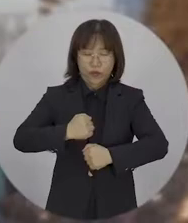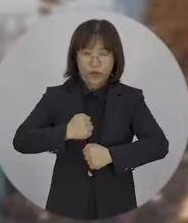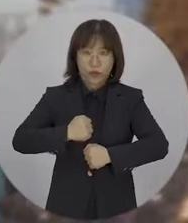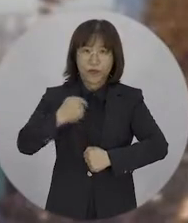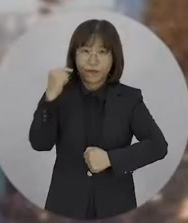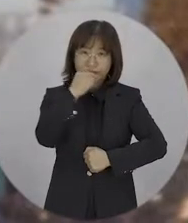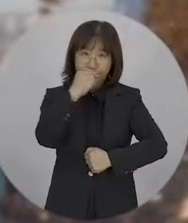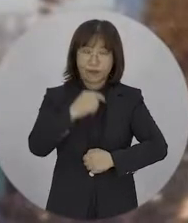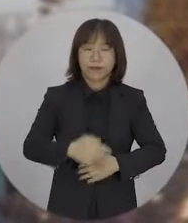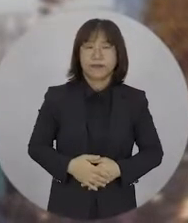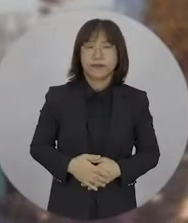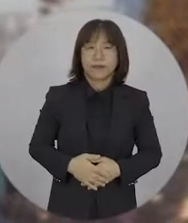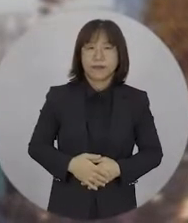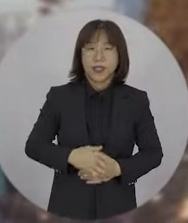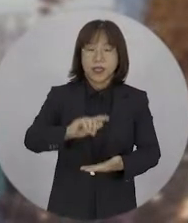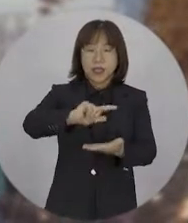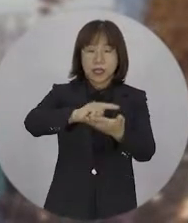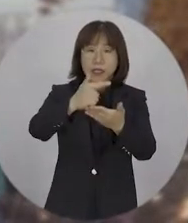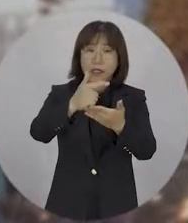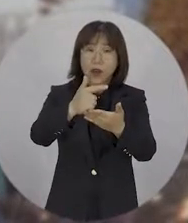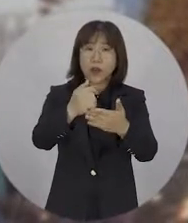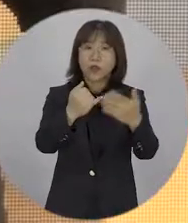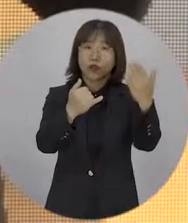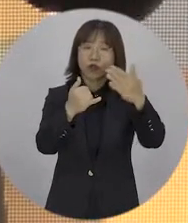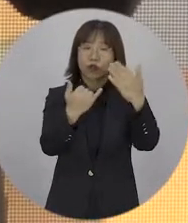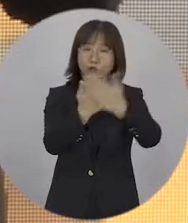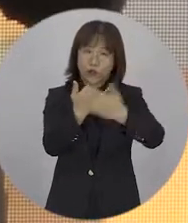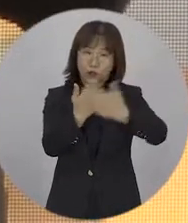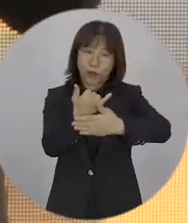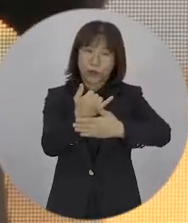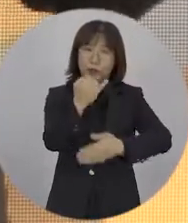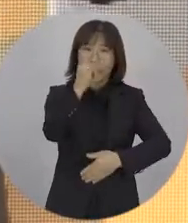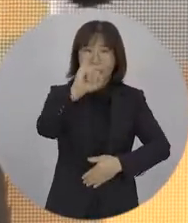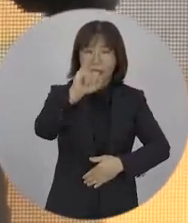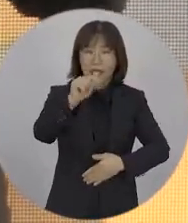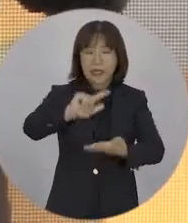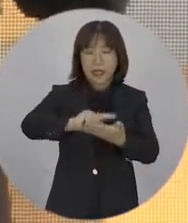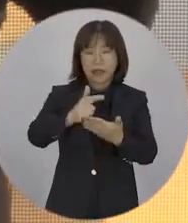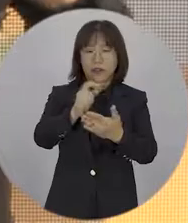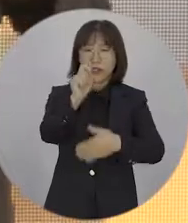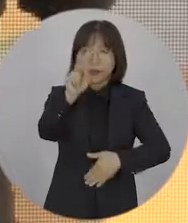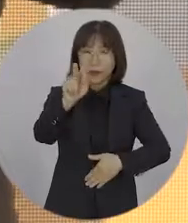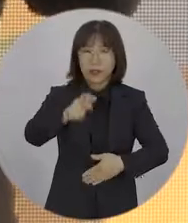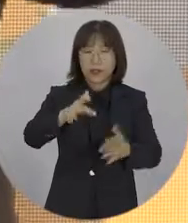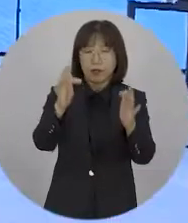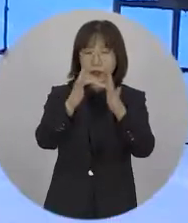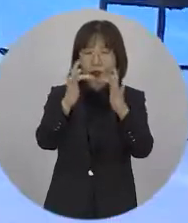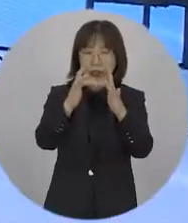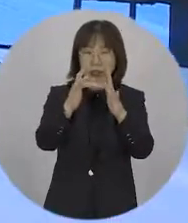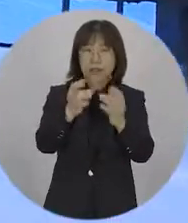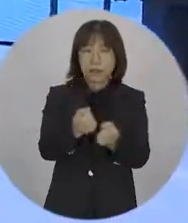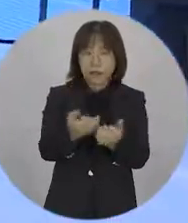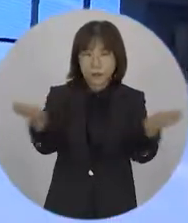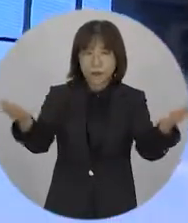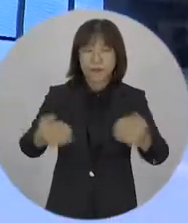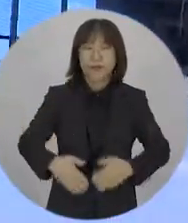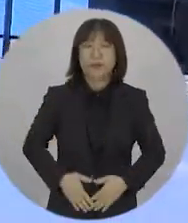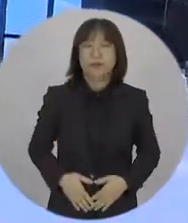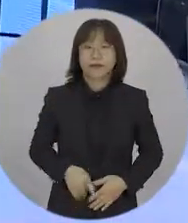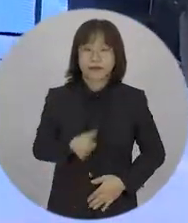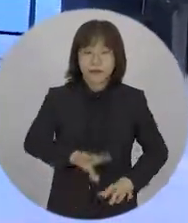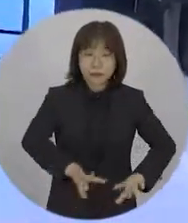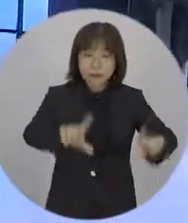진행됐으며 강서구청 공식 유튜브 채널 i강서TV를 통해 온라인으로도 생중계됐습니다.